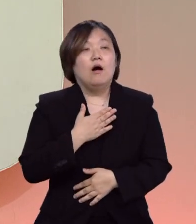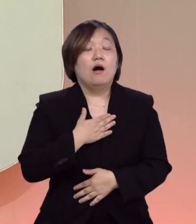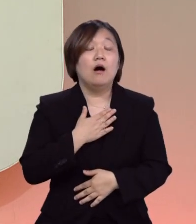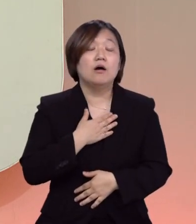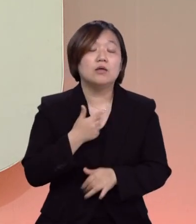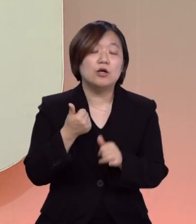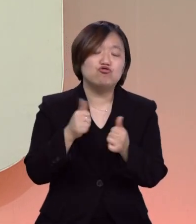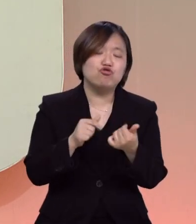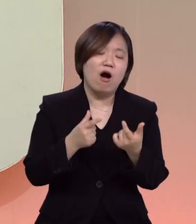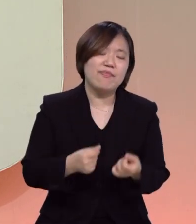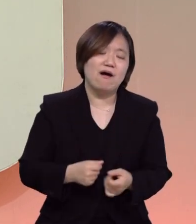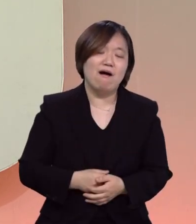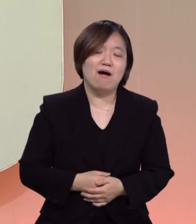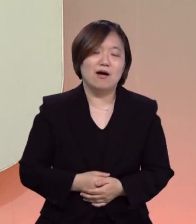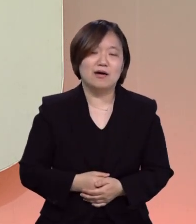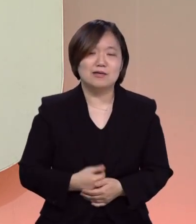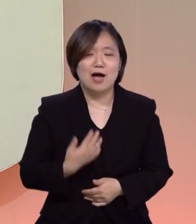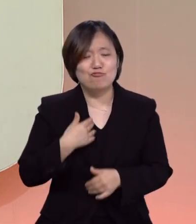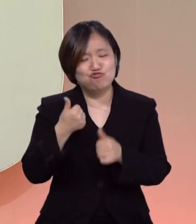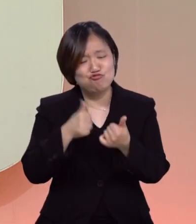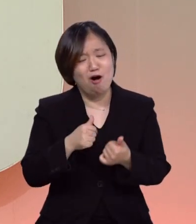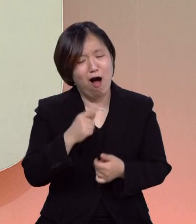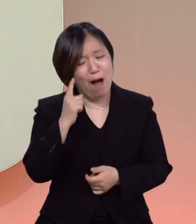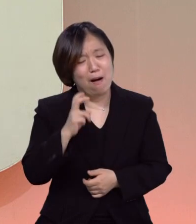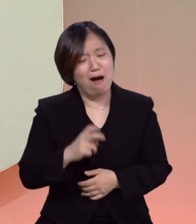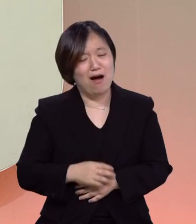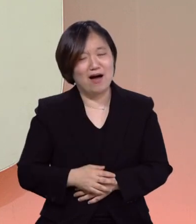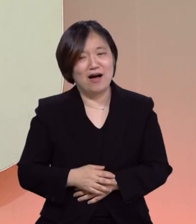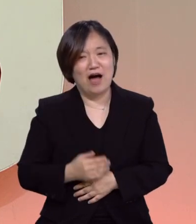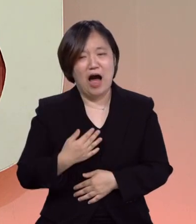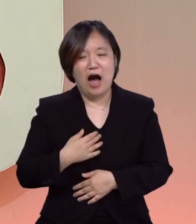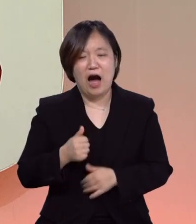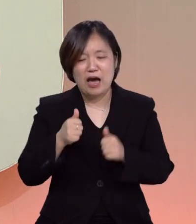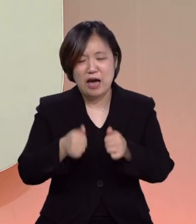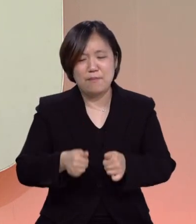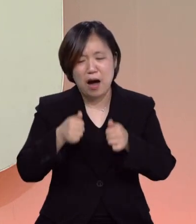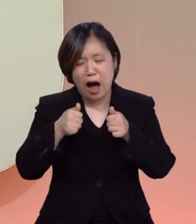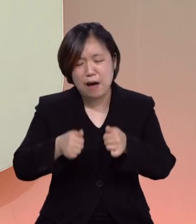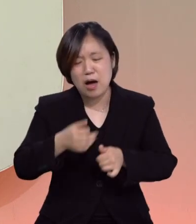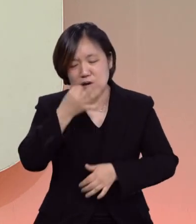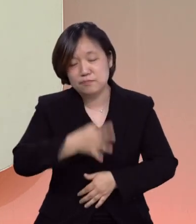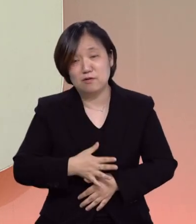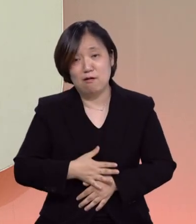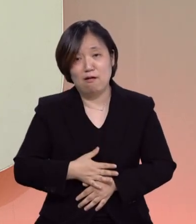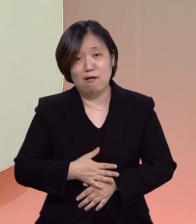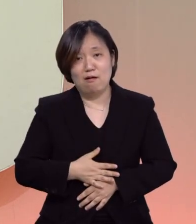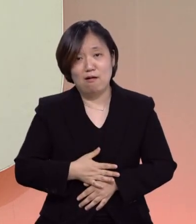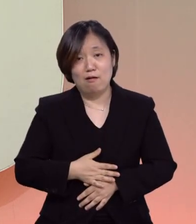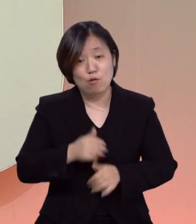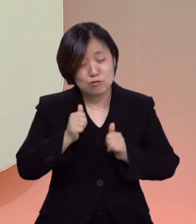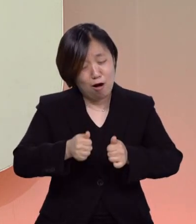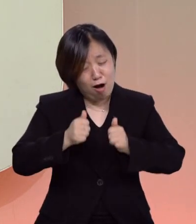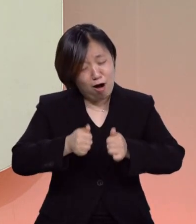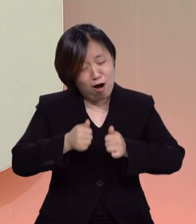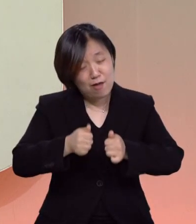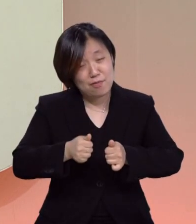이러다 나 죽는다 하면서 절을 하다가 1080배가 됐대요 1080배